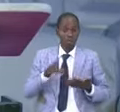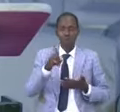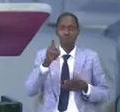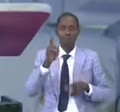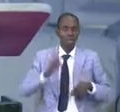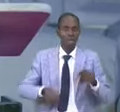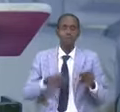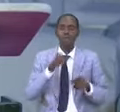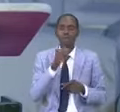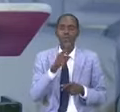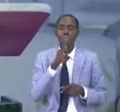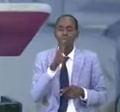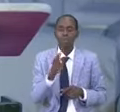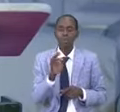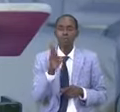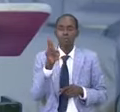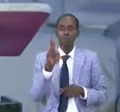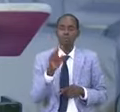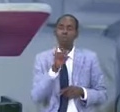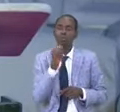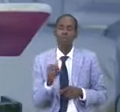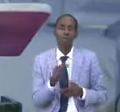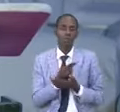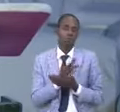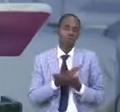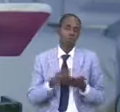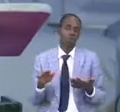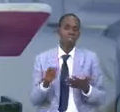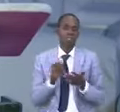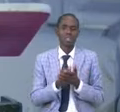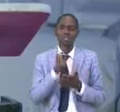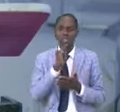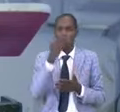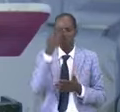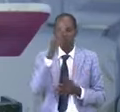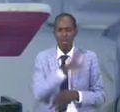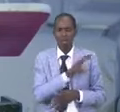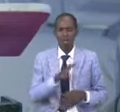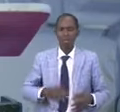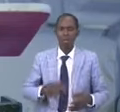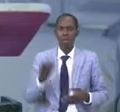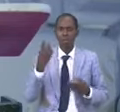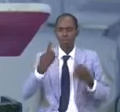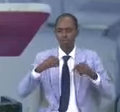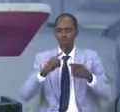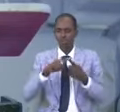essaie de corriger les tromperies il pense